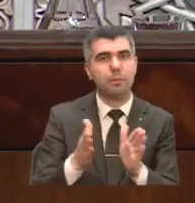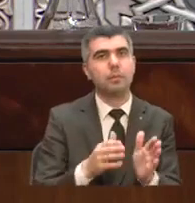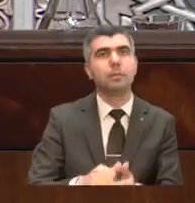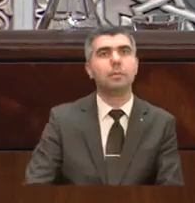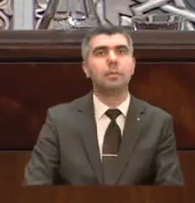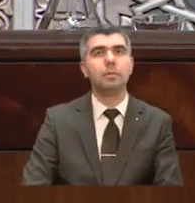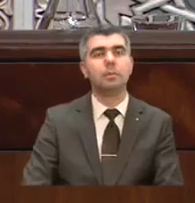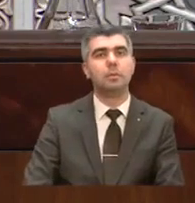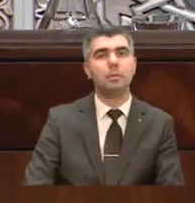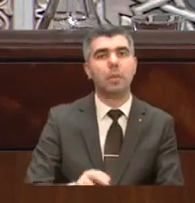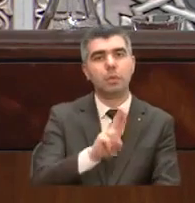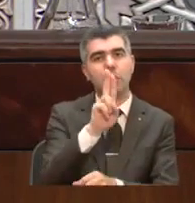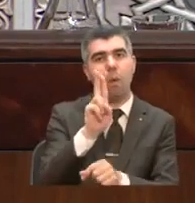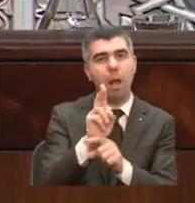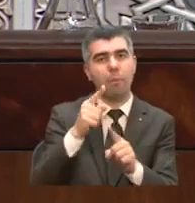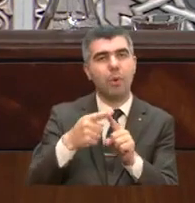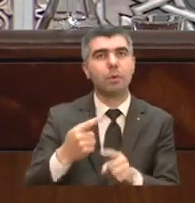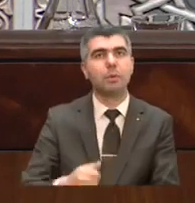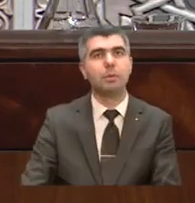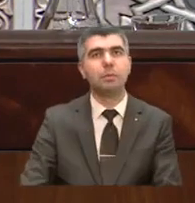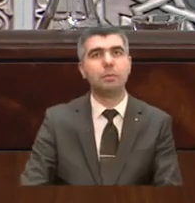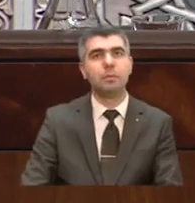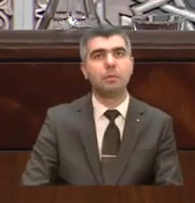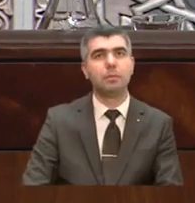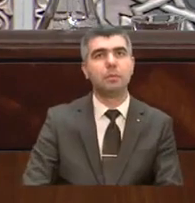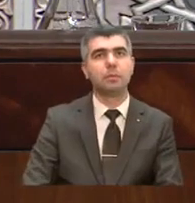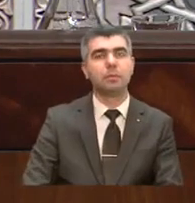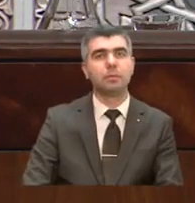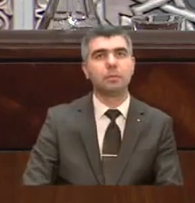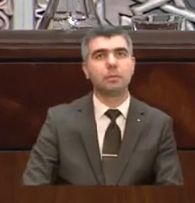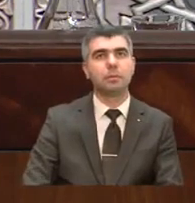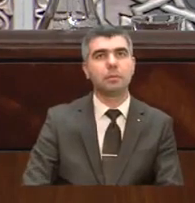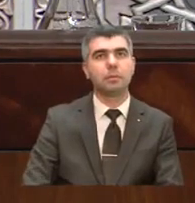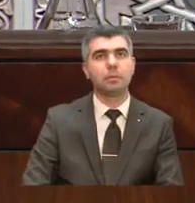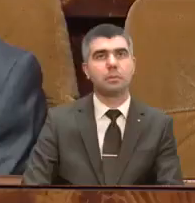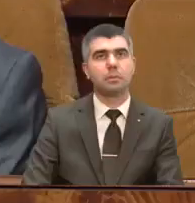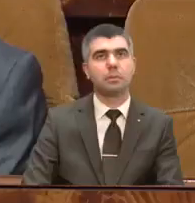تعقيب السيد النائب، تفضل السيد النائب.